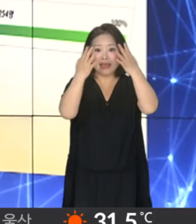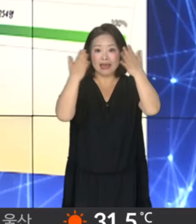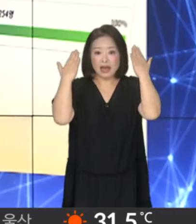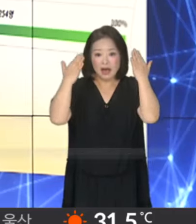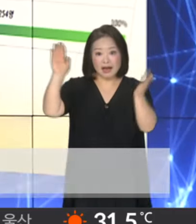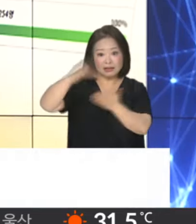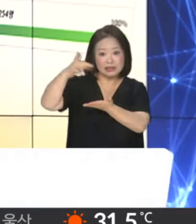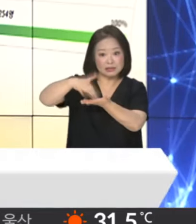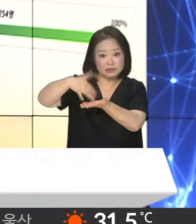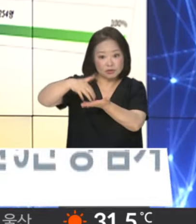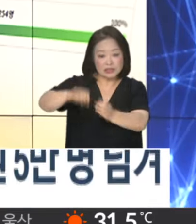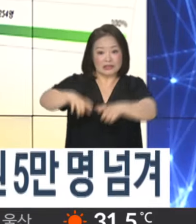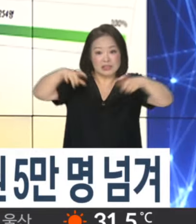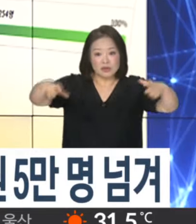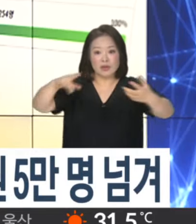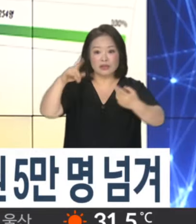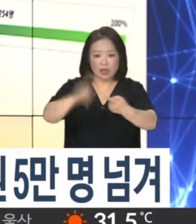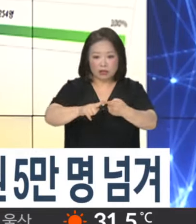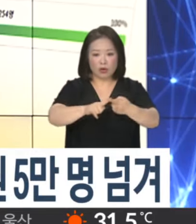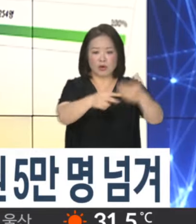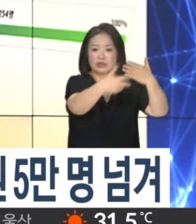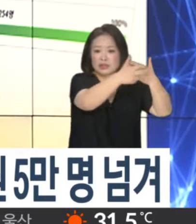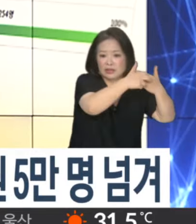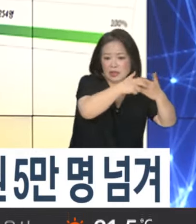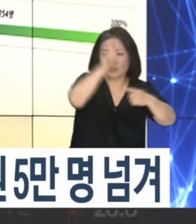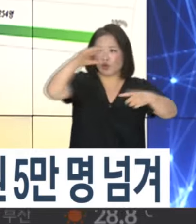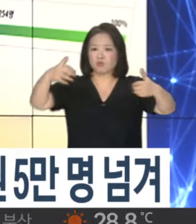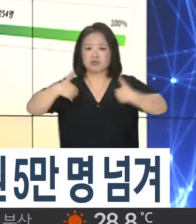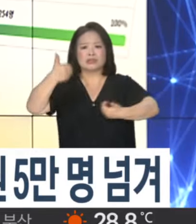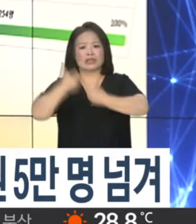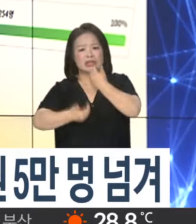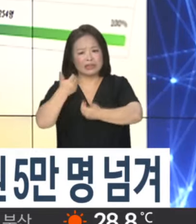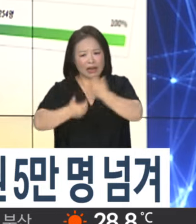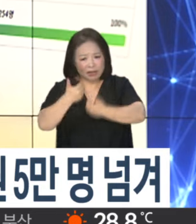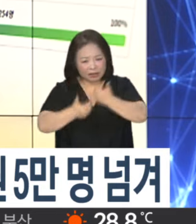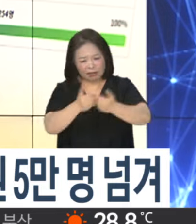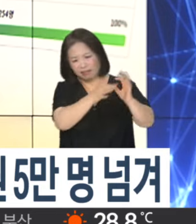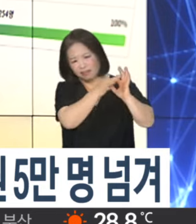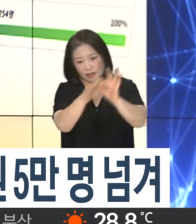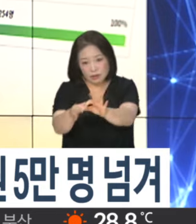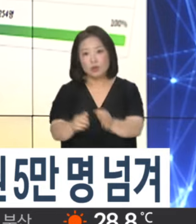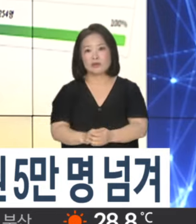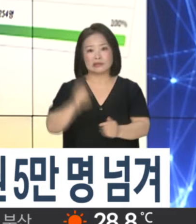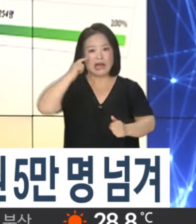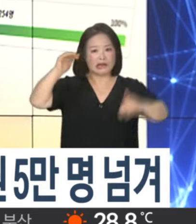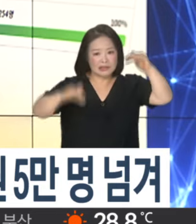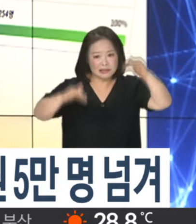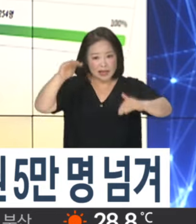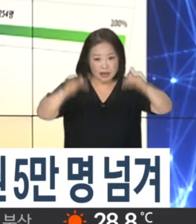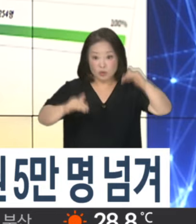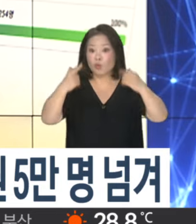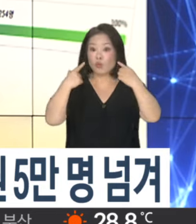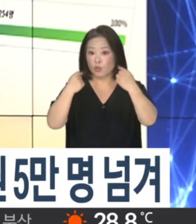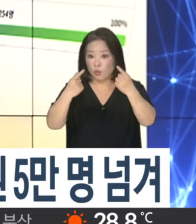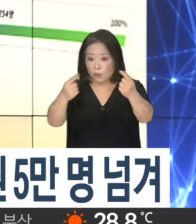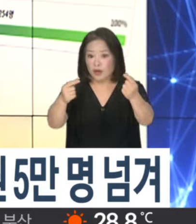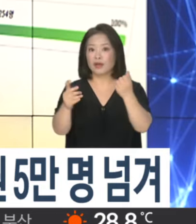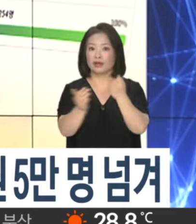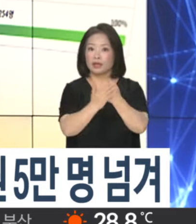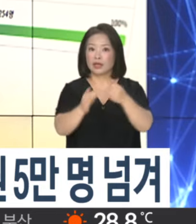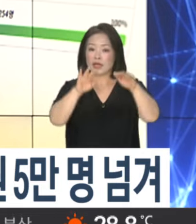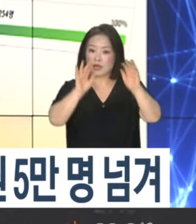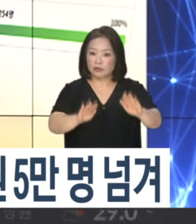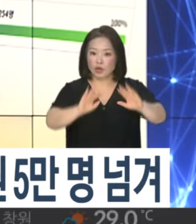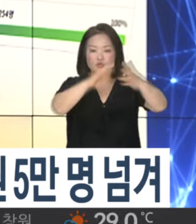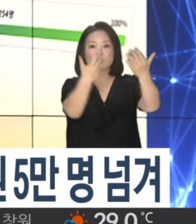의과대학 증원을 둘러싼 의정 갈등이 반년 가까이 지속되고 있습니다 여전히 입장차를 좁히지 못하고 있는 가운데